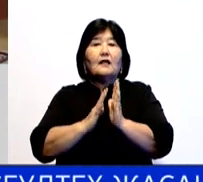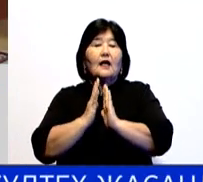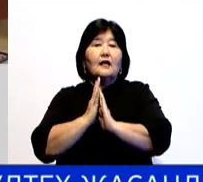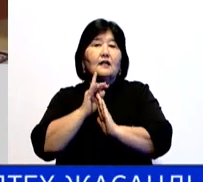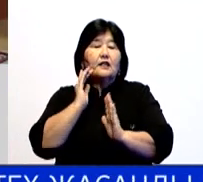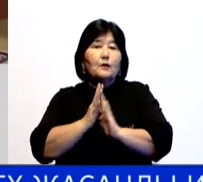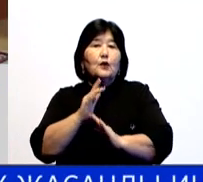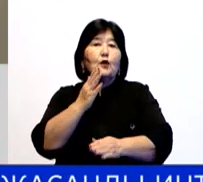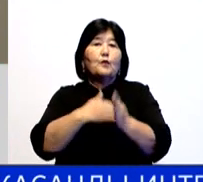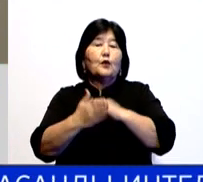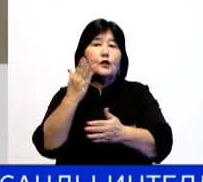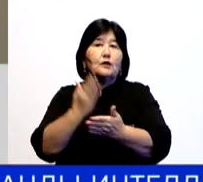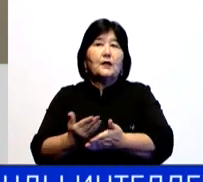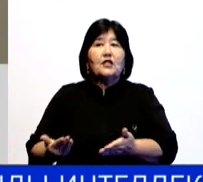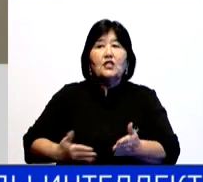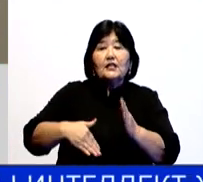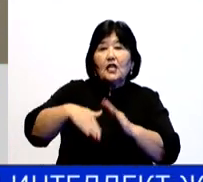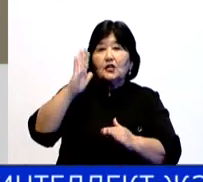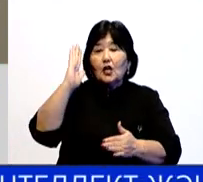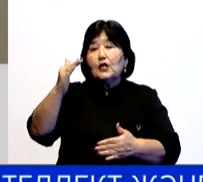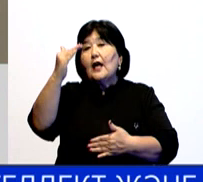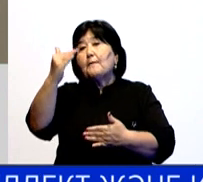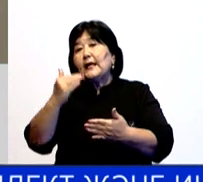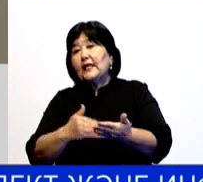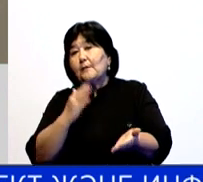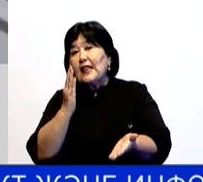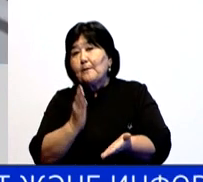бар адамдардың әлеуметтік ахуалын жақсартуға арналған бағдарламалар бар.